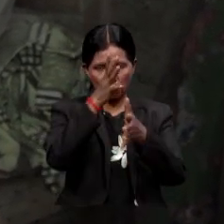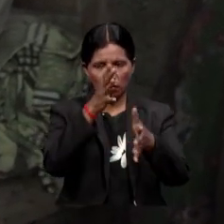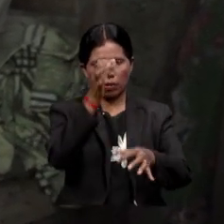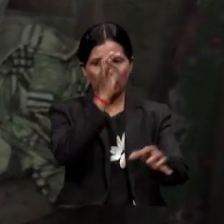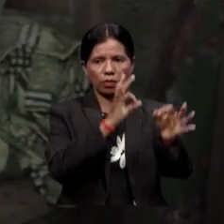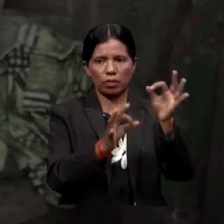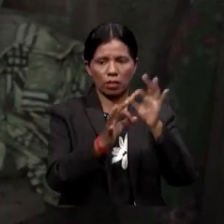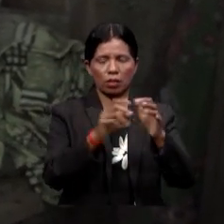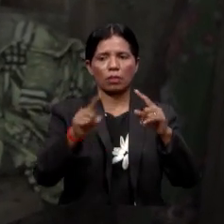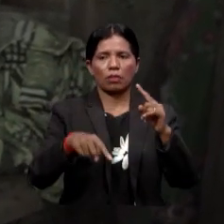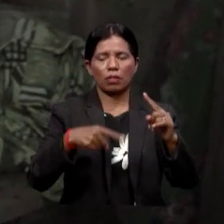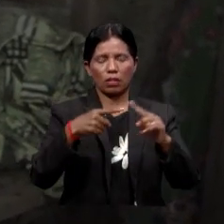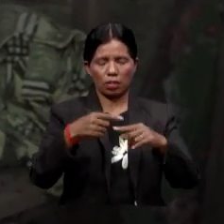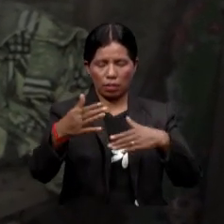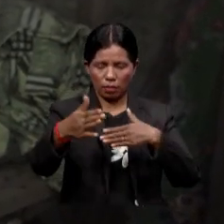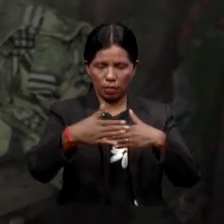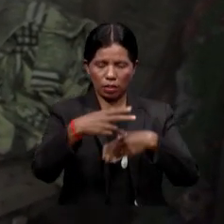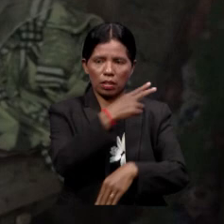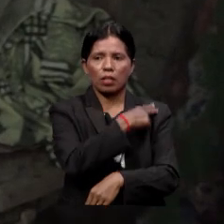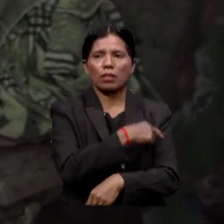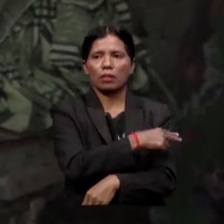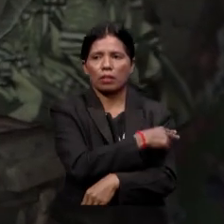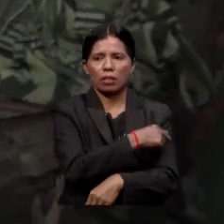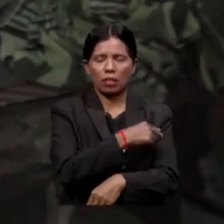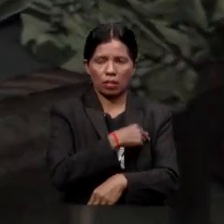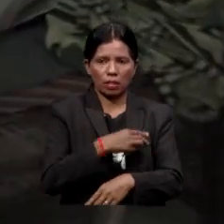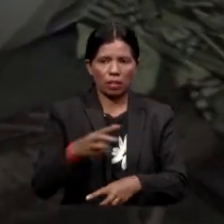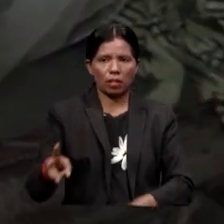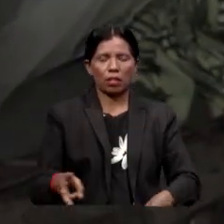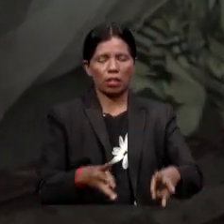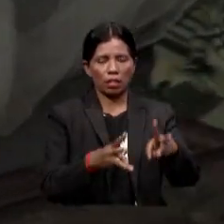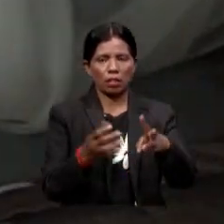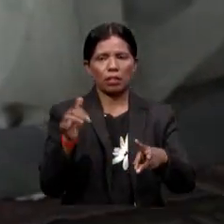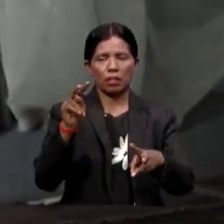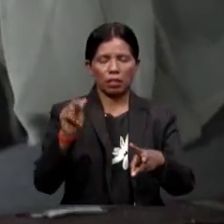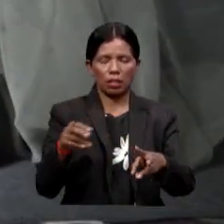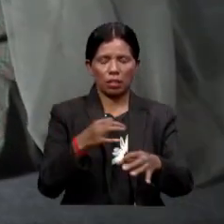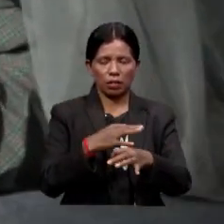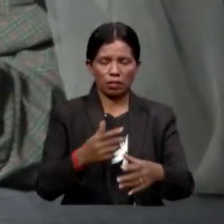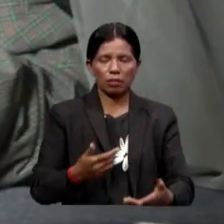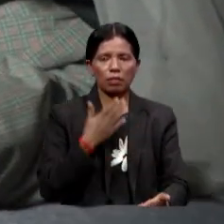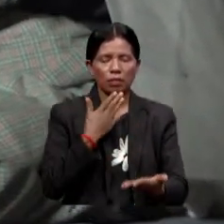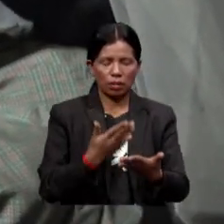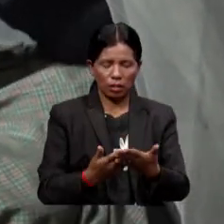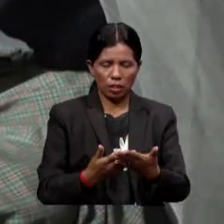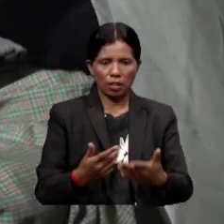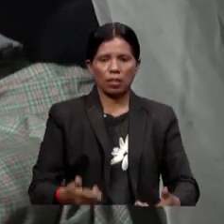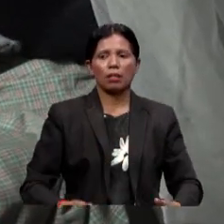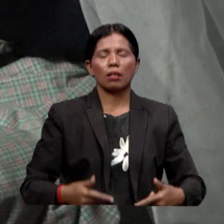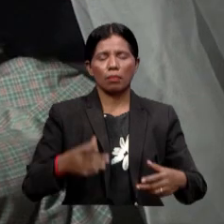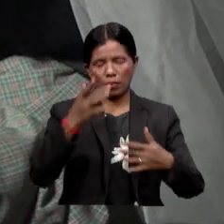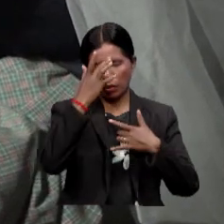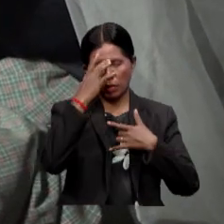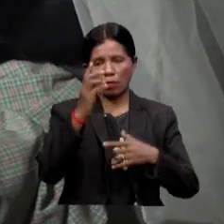katak banhira ni hak besik ambo hospital dalan diak bania atau rekupera husini Moras. Banghira konsumu